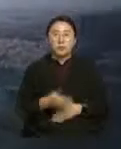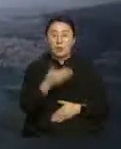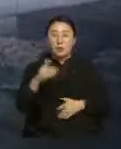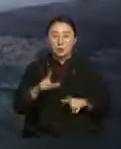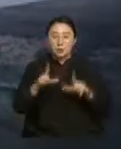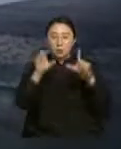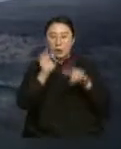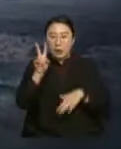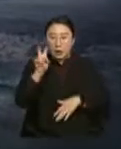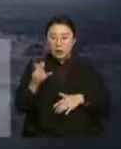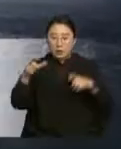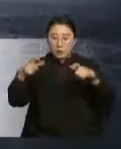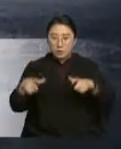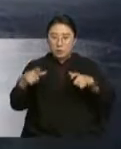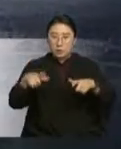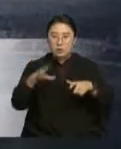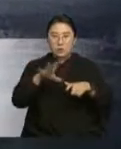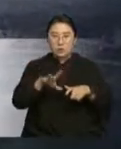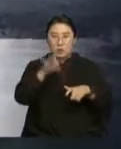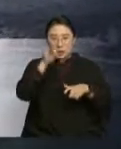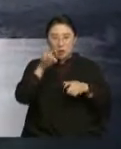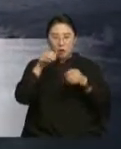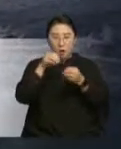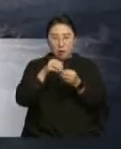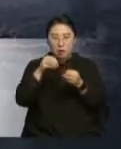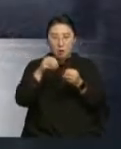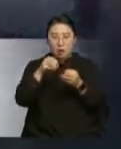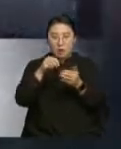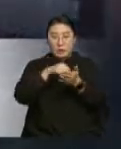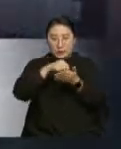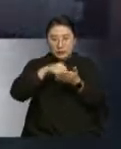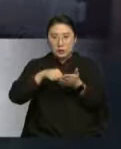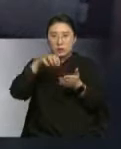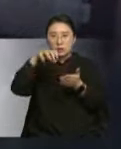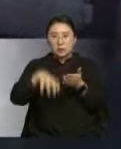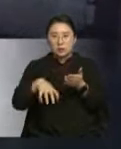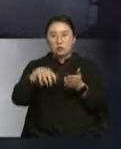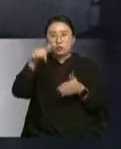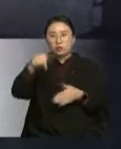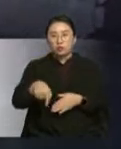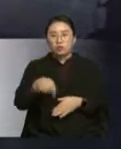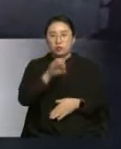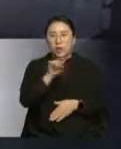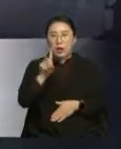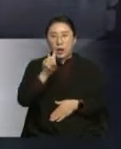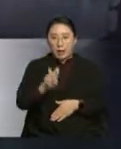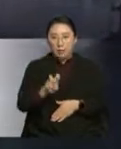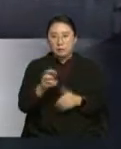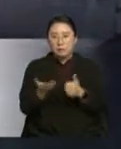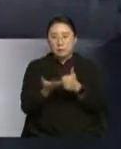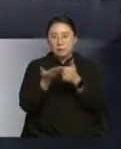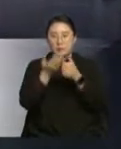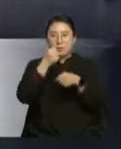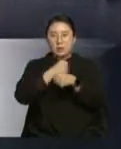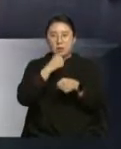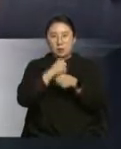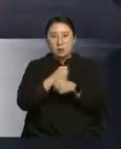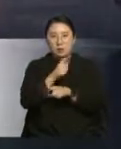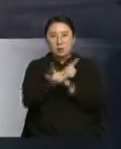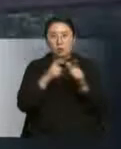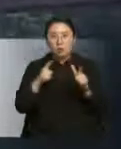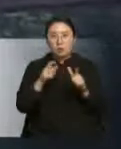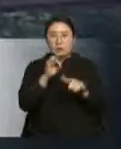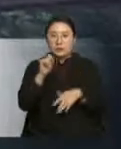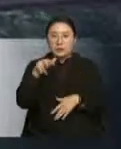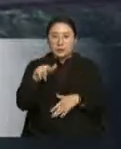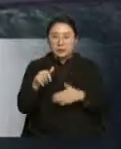강동구 암사동 인근의 지역 최초의 서원, 구암서원이 있었다고 전해집니다. 인재양성과 둔촌